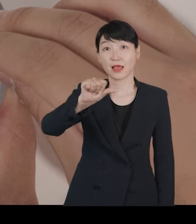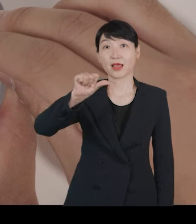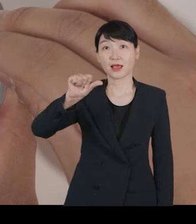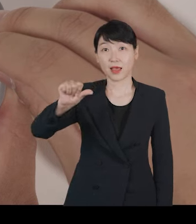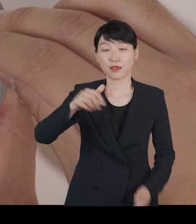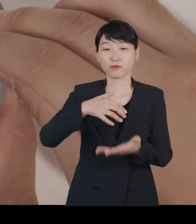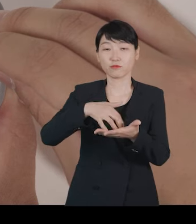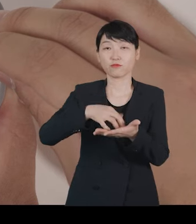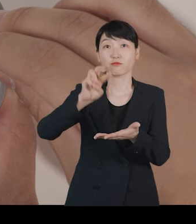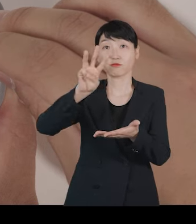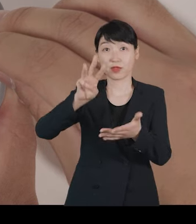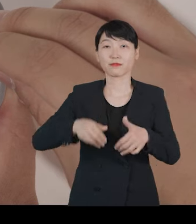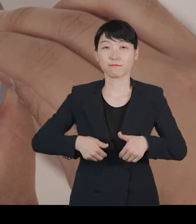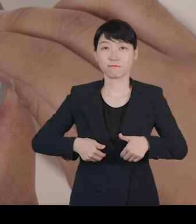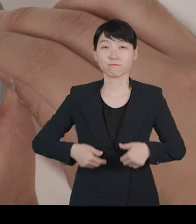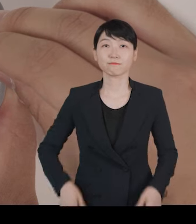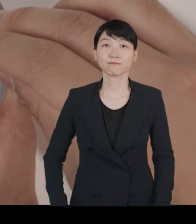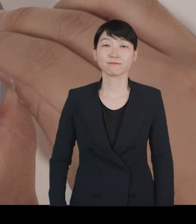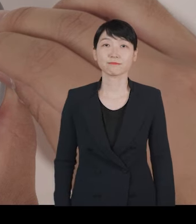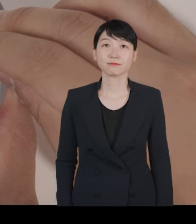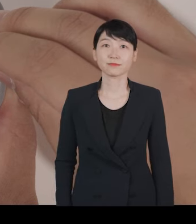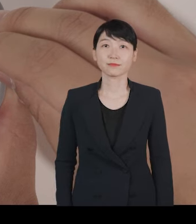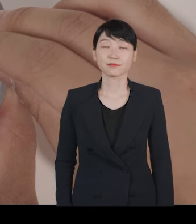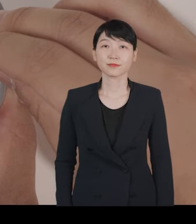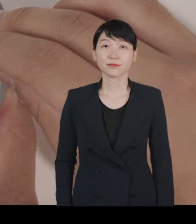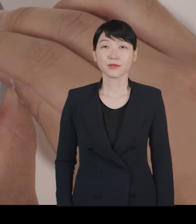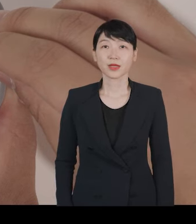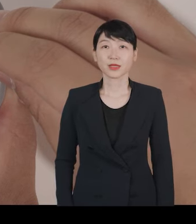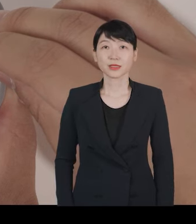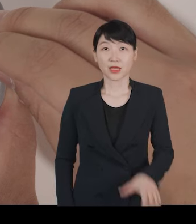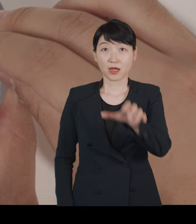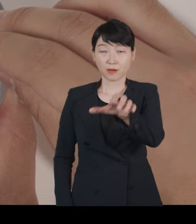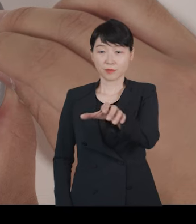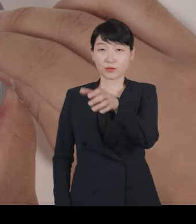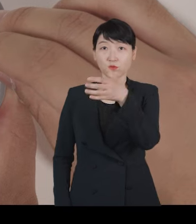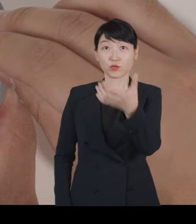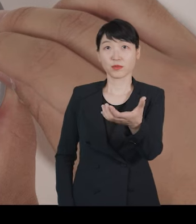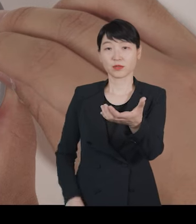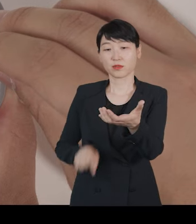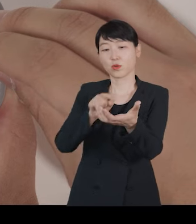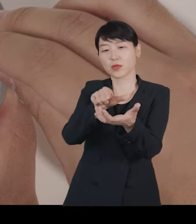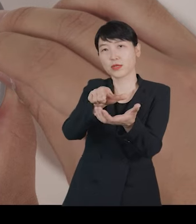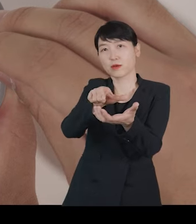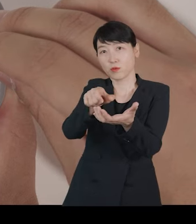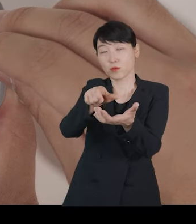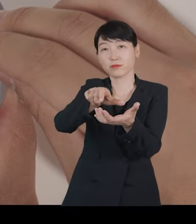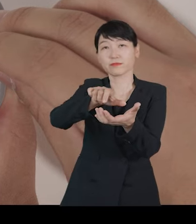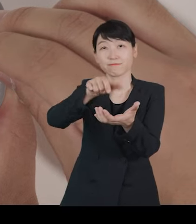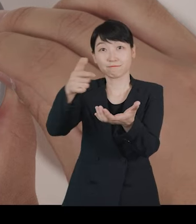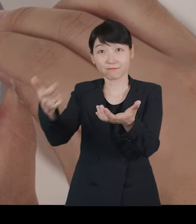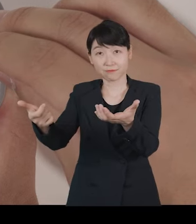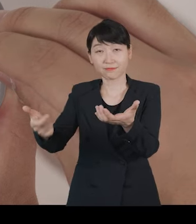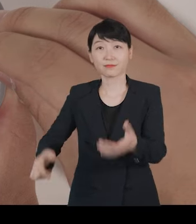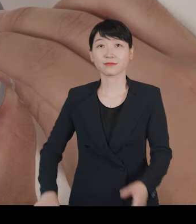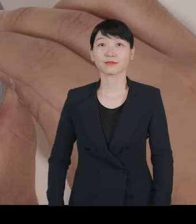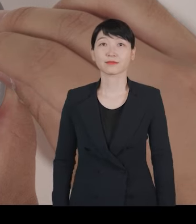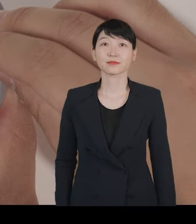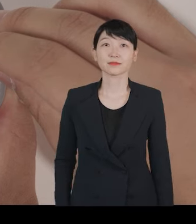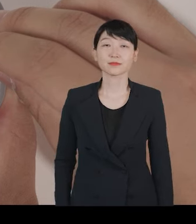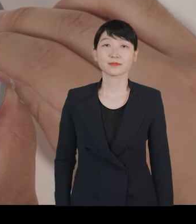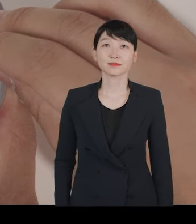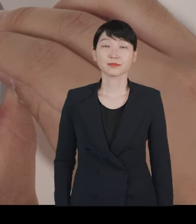AAA 사이즈 배터리 3개를 준비합니다. 활동 센서 뒷면에서 덮개를 열 수 있는 홈을 확인하고